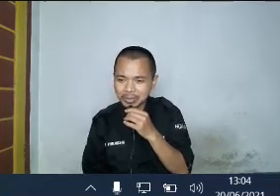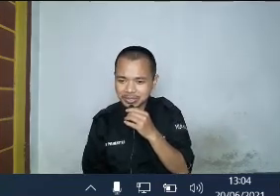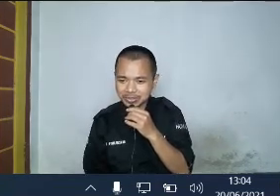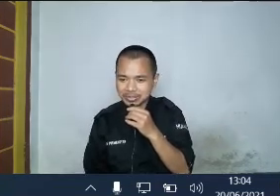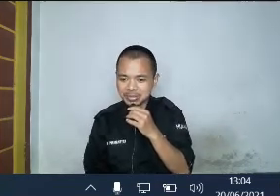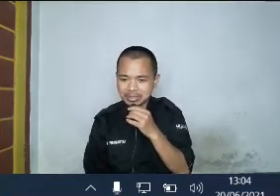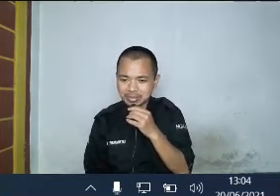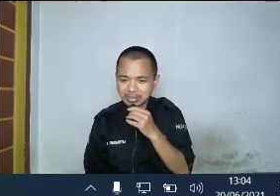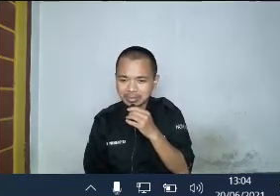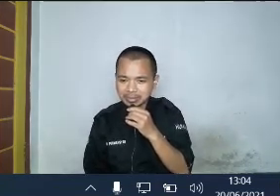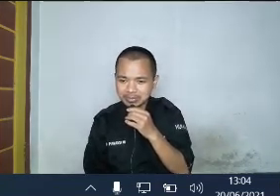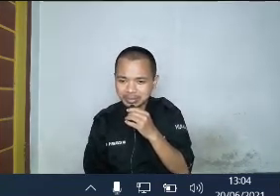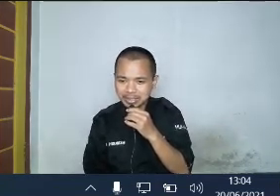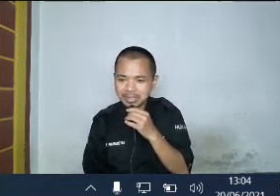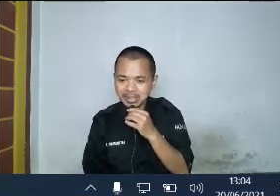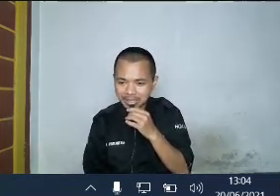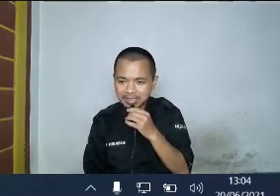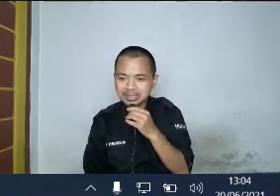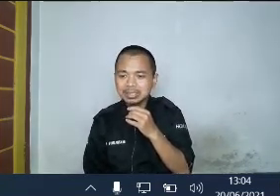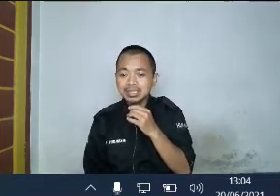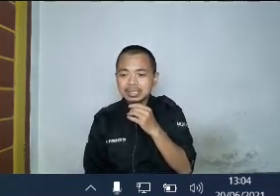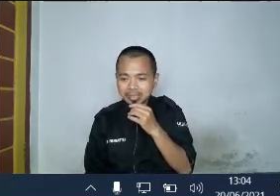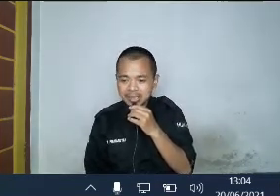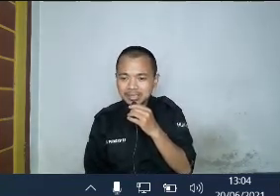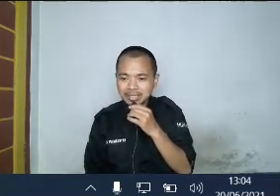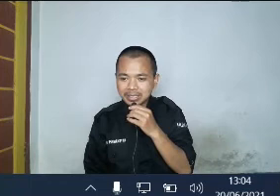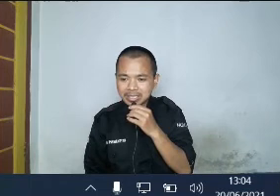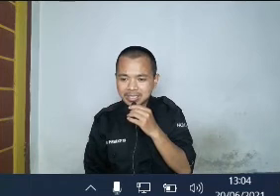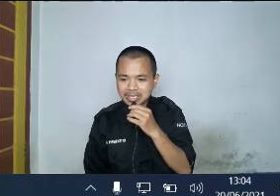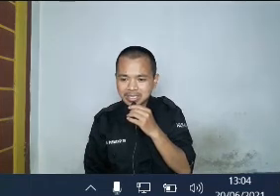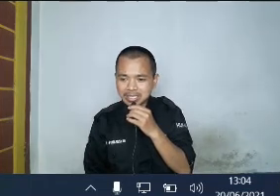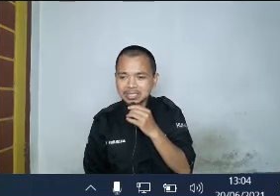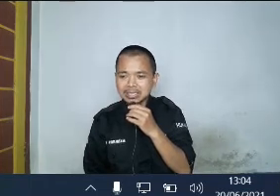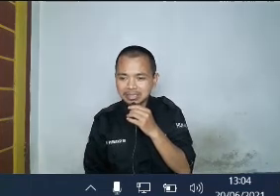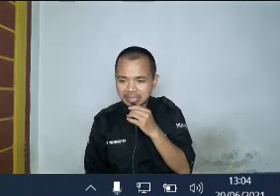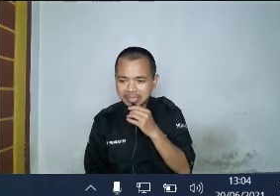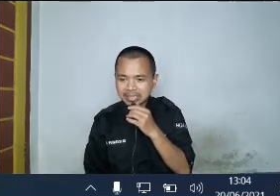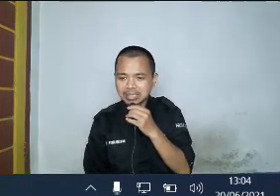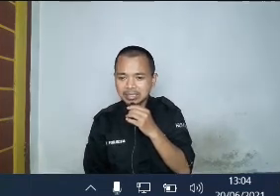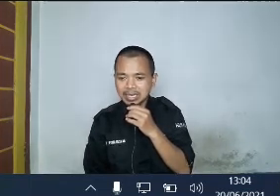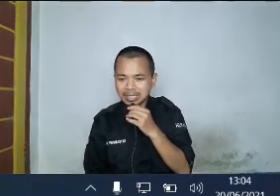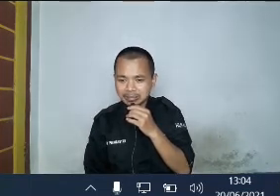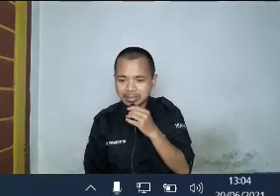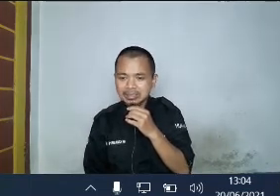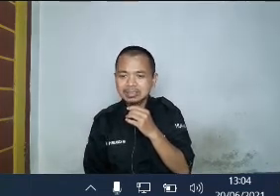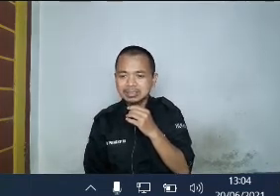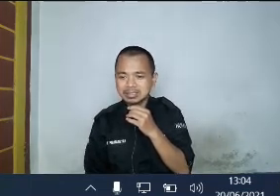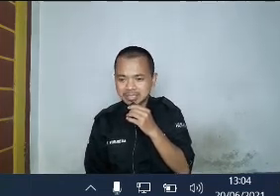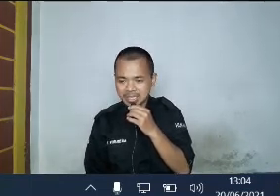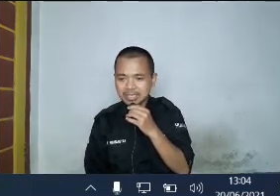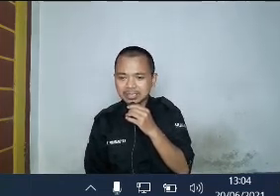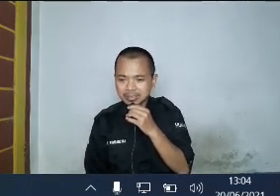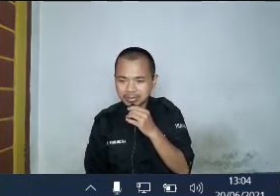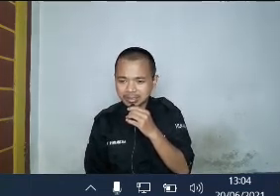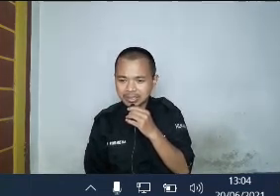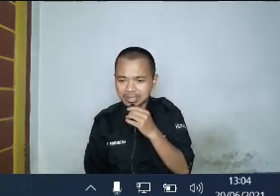UAS dari matakuliah yang diregistrasikan di halaman